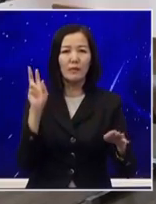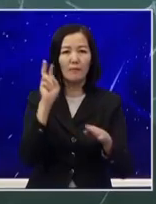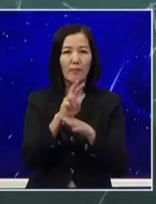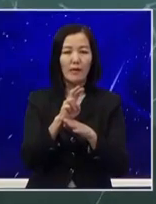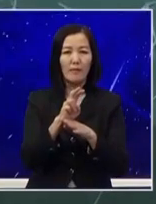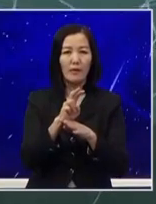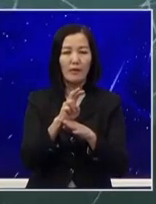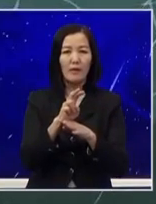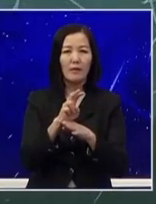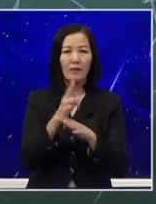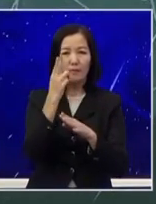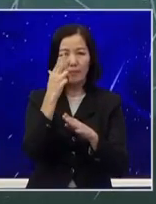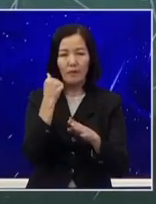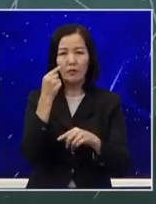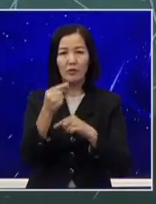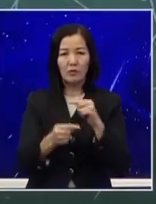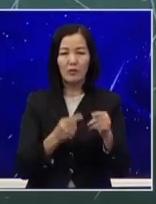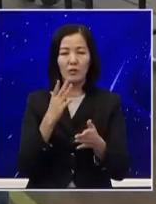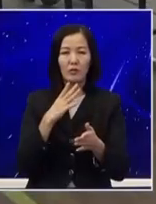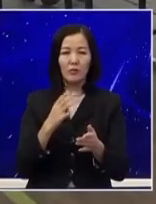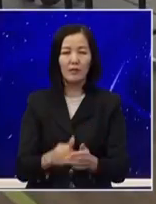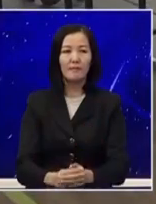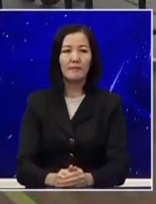отырып сабақ оқуда.